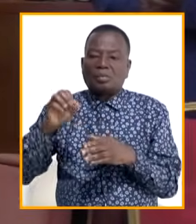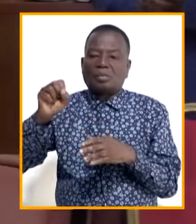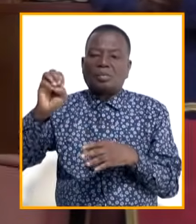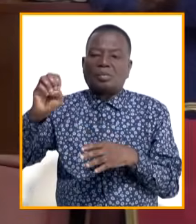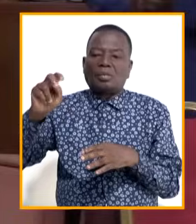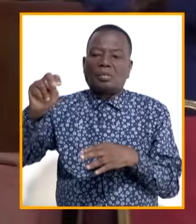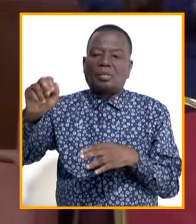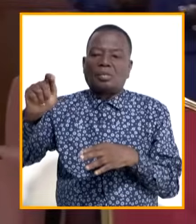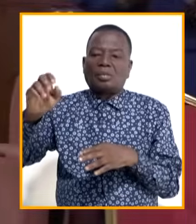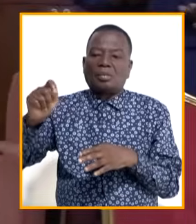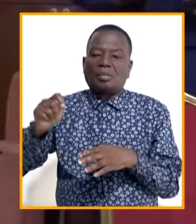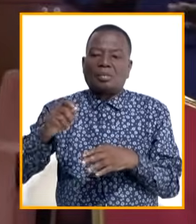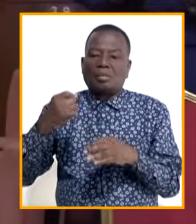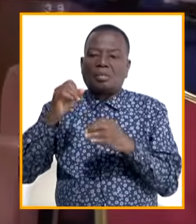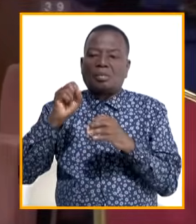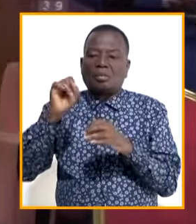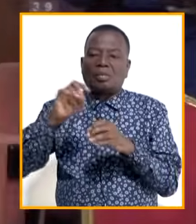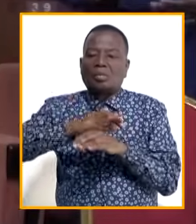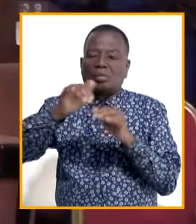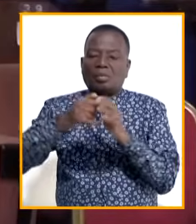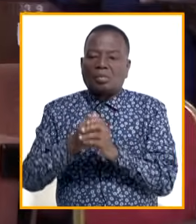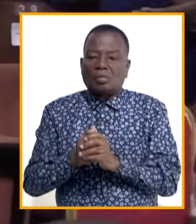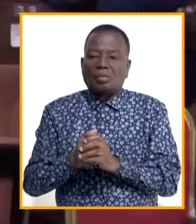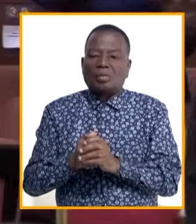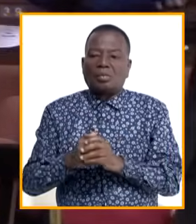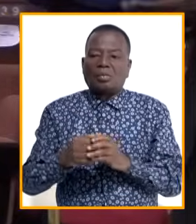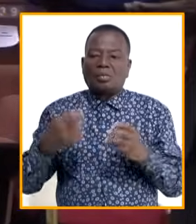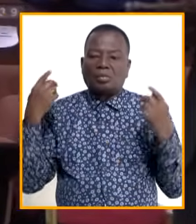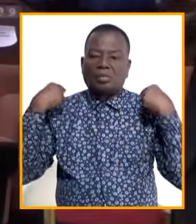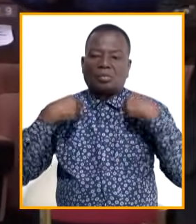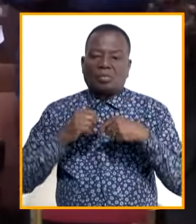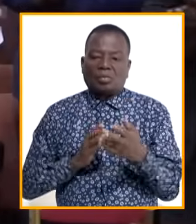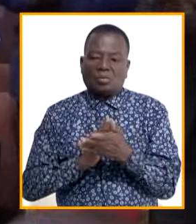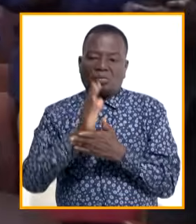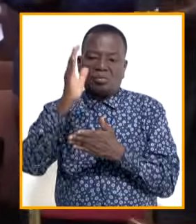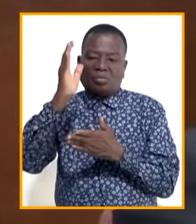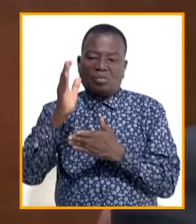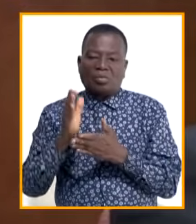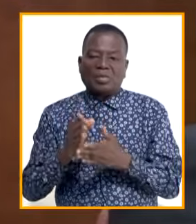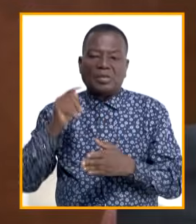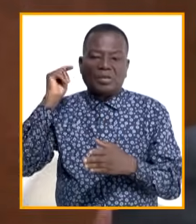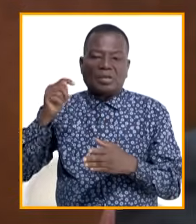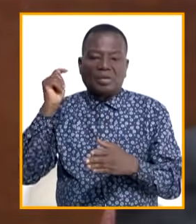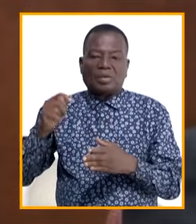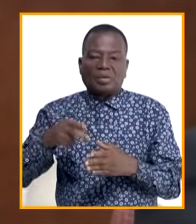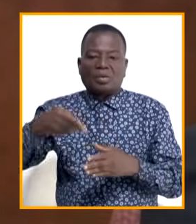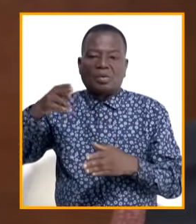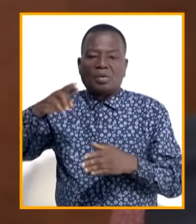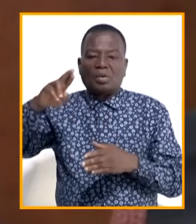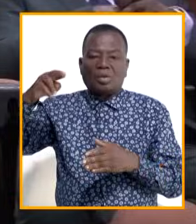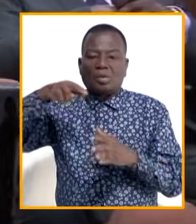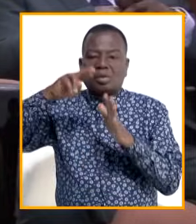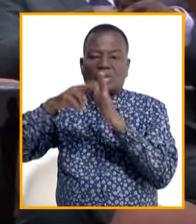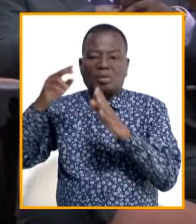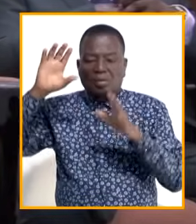Pour la circonstance, les sénateurs ont revêtu leurs apparats. Témoin de l'événement, le haut représentant du chef de l'État, Gilbert